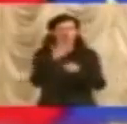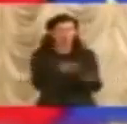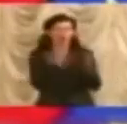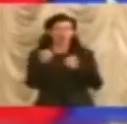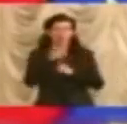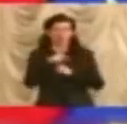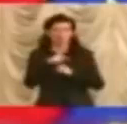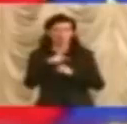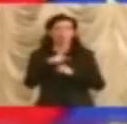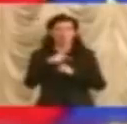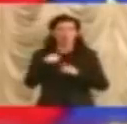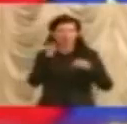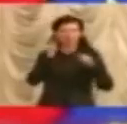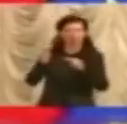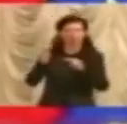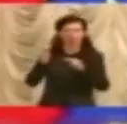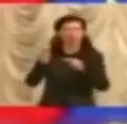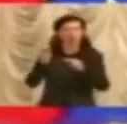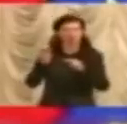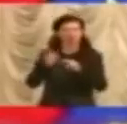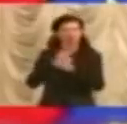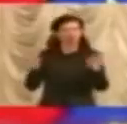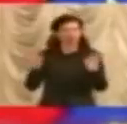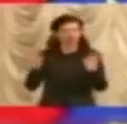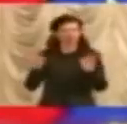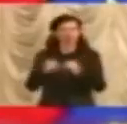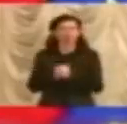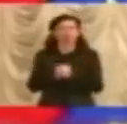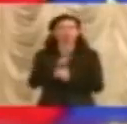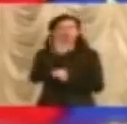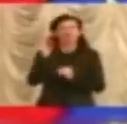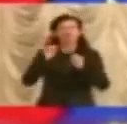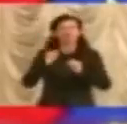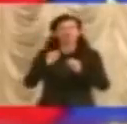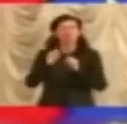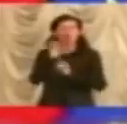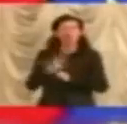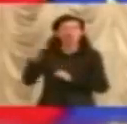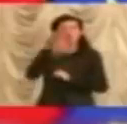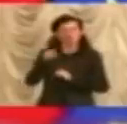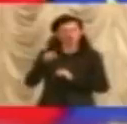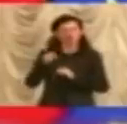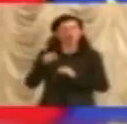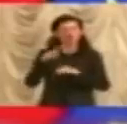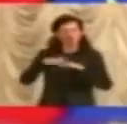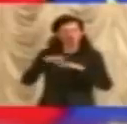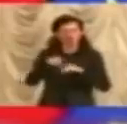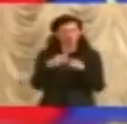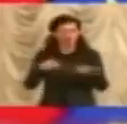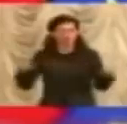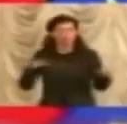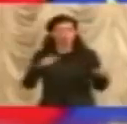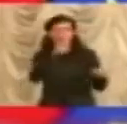scontato dire che tutti noi vogliamo tornare a vivere una vita normale e anche una vita lavorativa normale